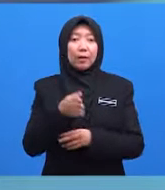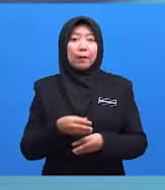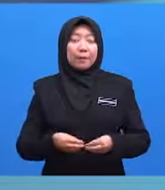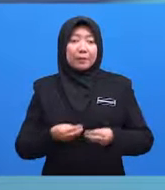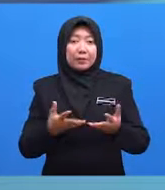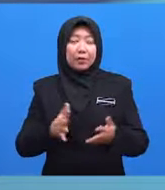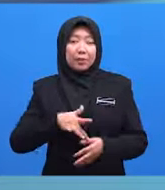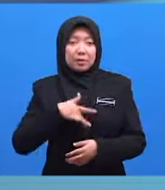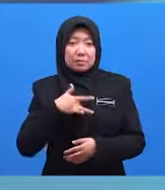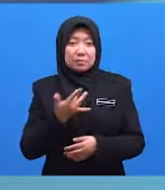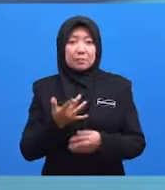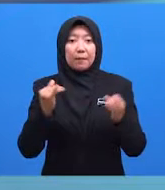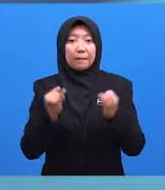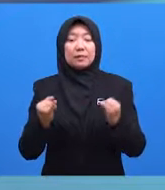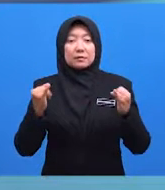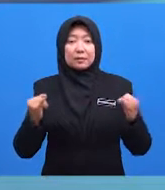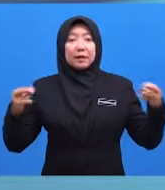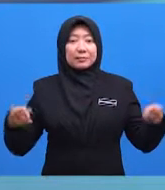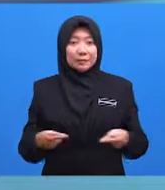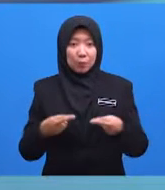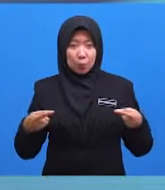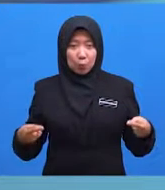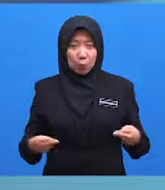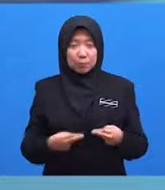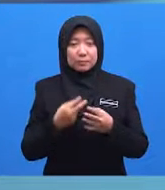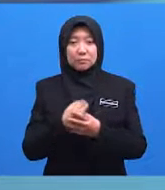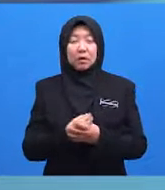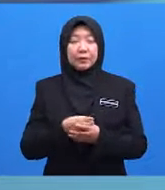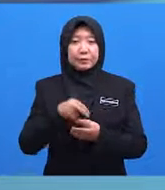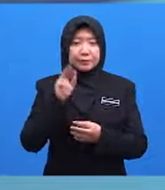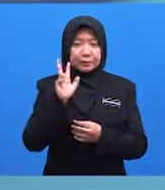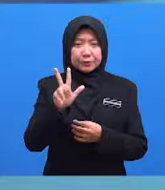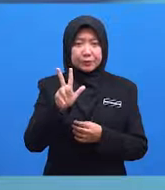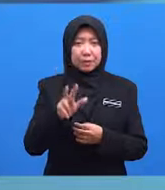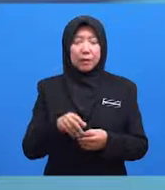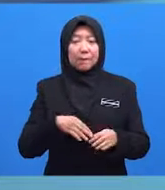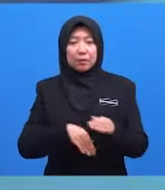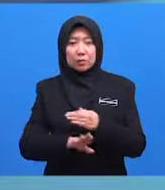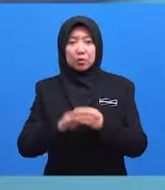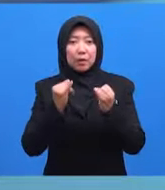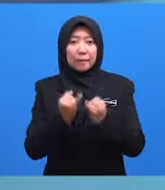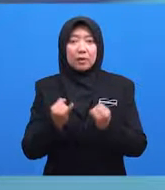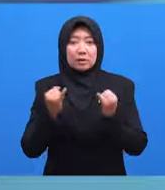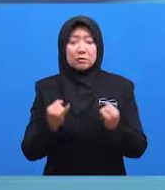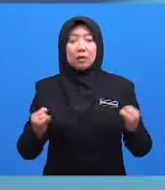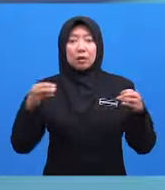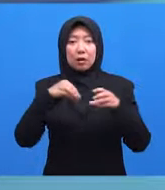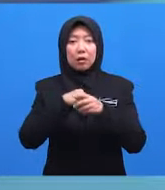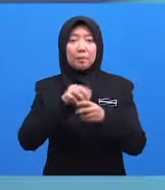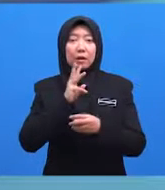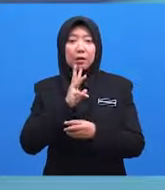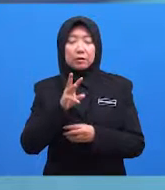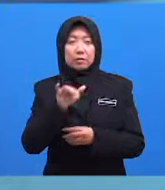pasta ketika direbus. Tiga, masukkan pasta ke dalam air yang